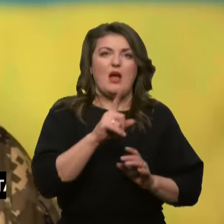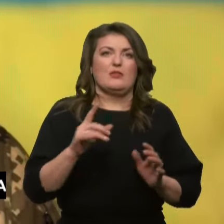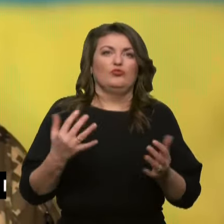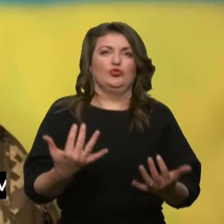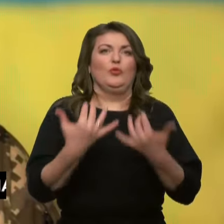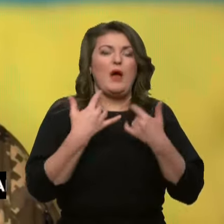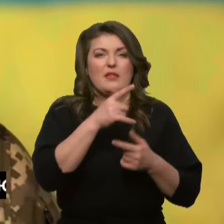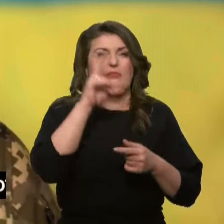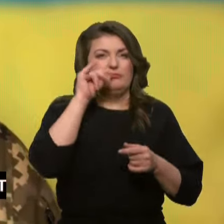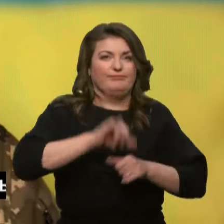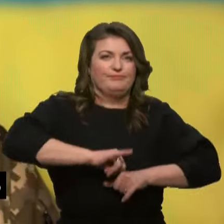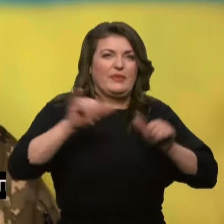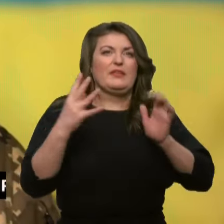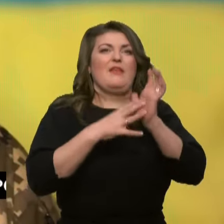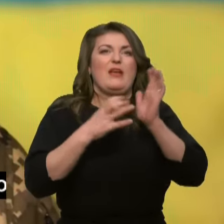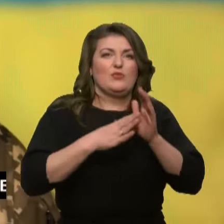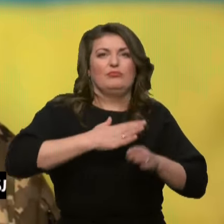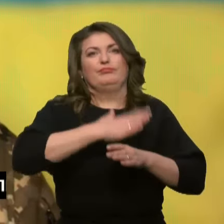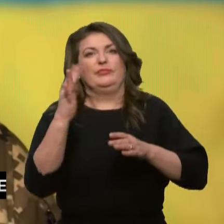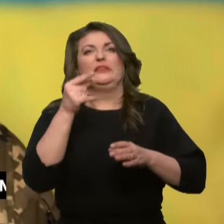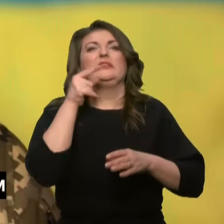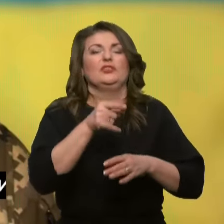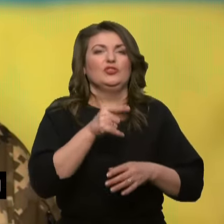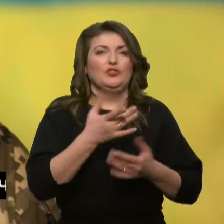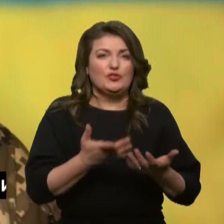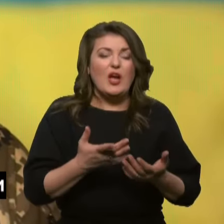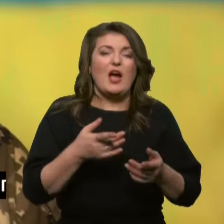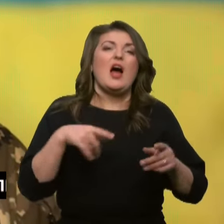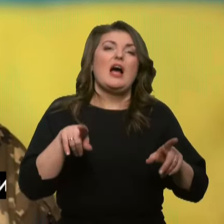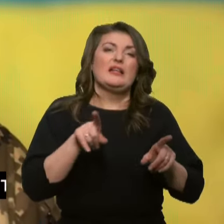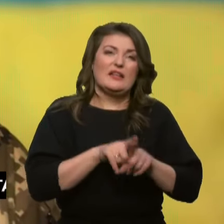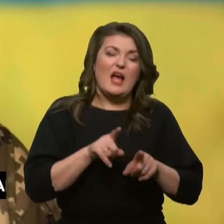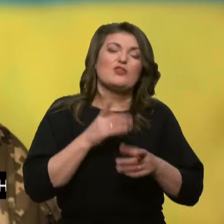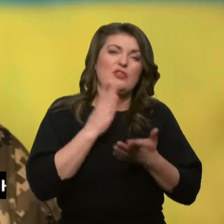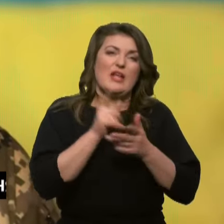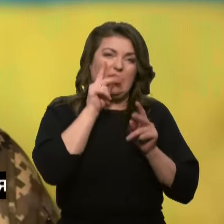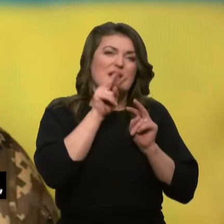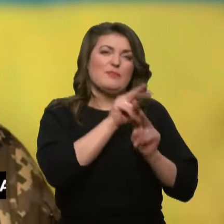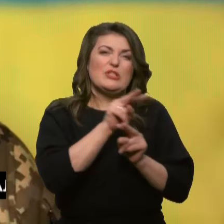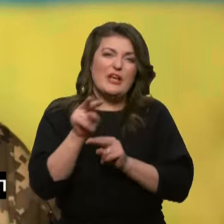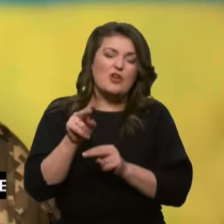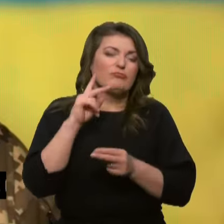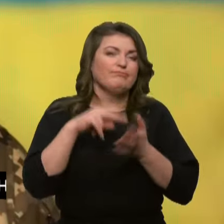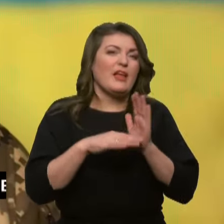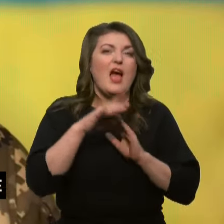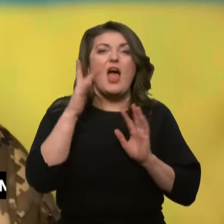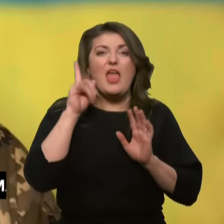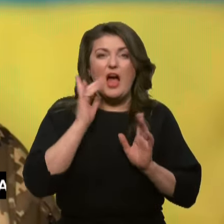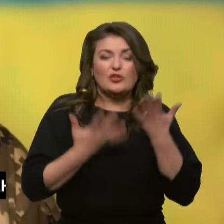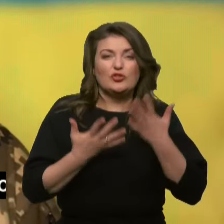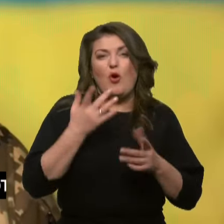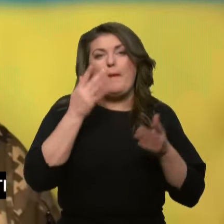зростає там 900 і плюс вище, так, і 1000. Також є спостереження тенденції, якщо навіть менша